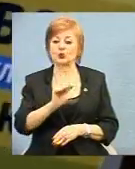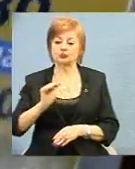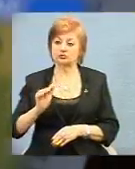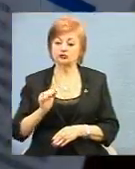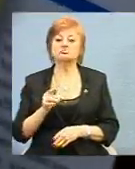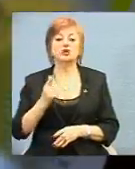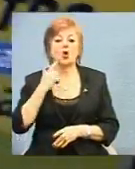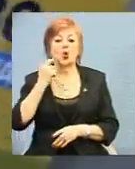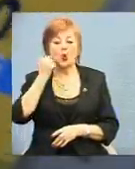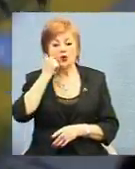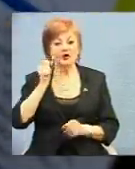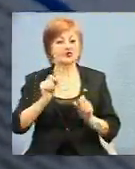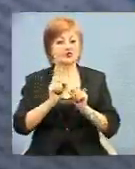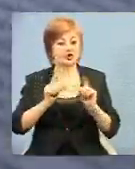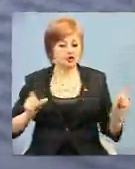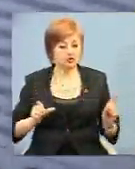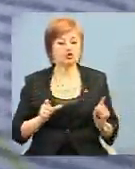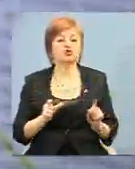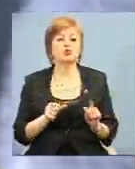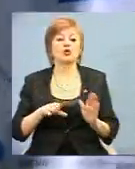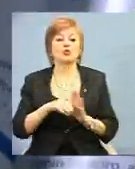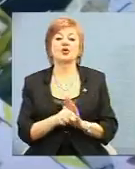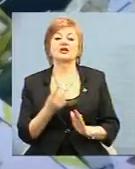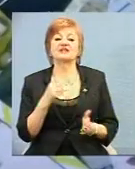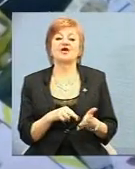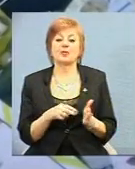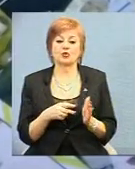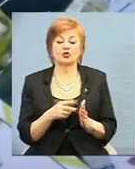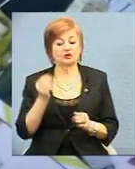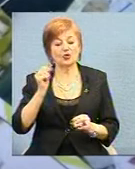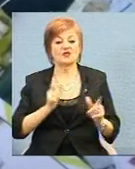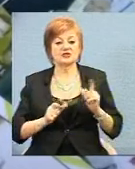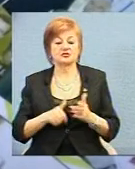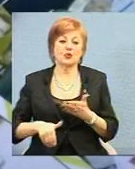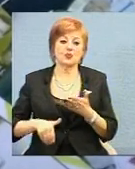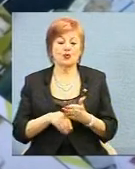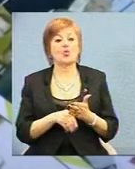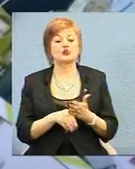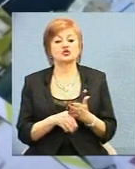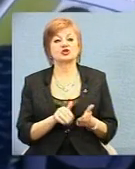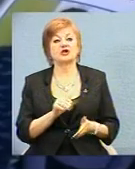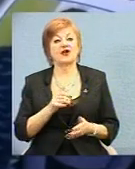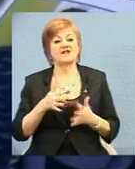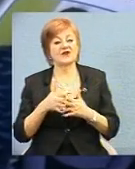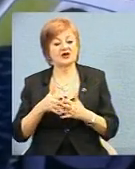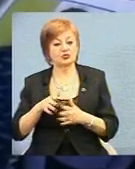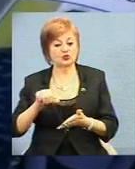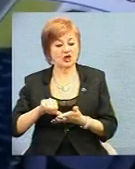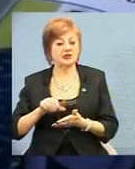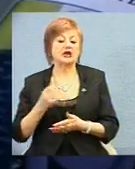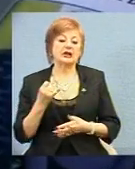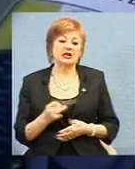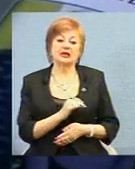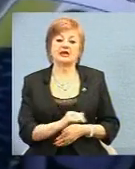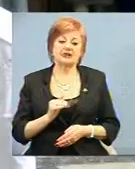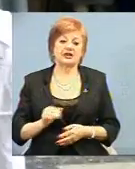стінах Оріхівської гімназії «Сузілля» втілює 2 проекти – гімназія ветеранам війни та гімназія дітям. Допомагають малечі з